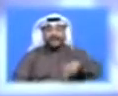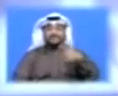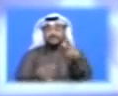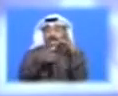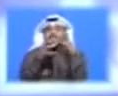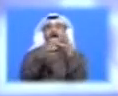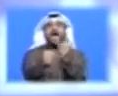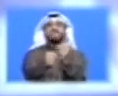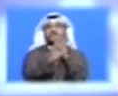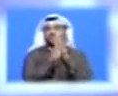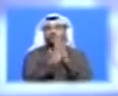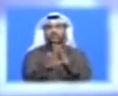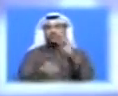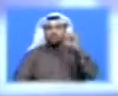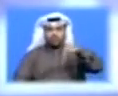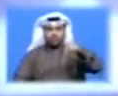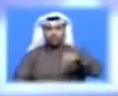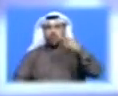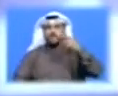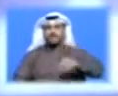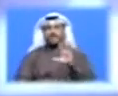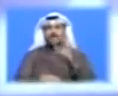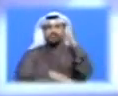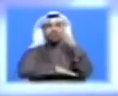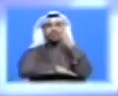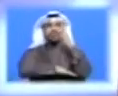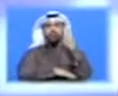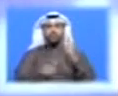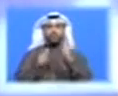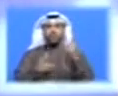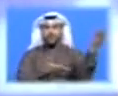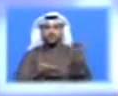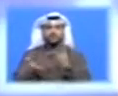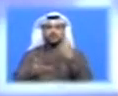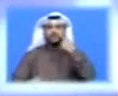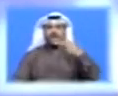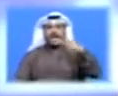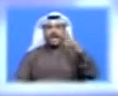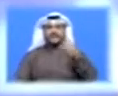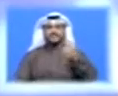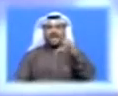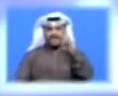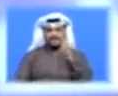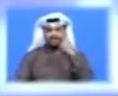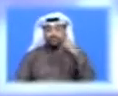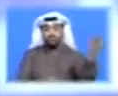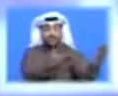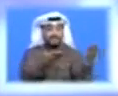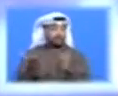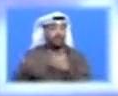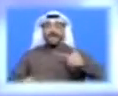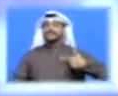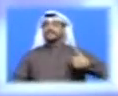الذي أقامه اليوم محافظ العاصمة الشيخ علي جابر الأحمد الصباح في مزرعته في عجائز على شرف